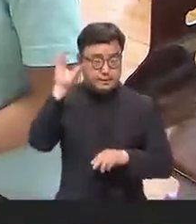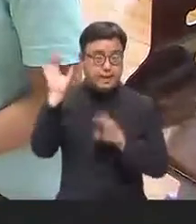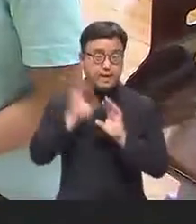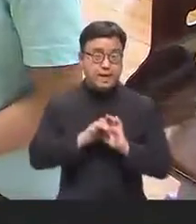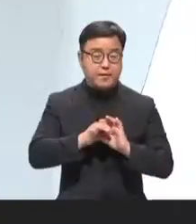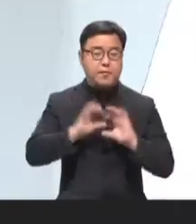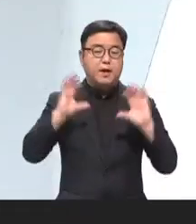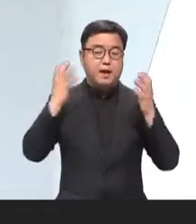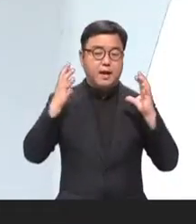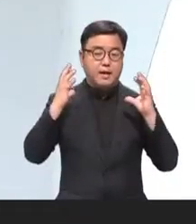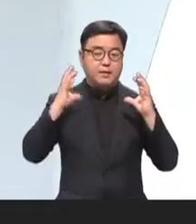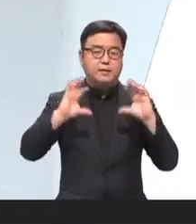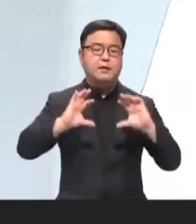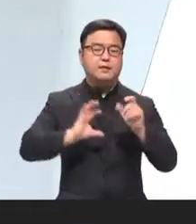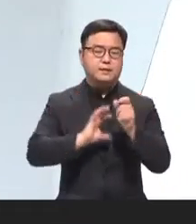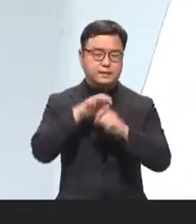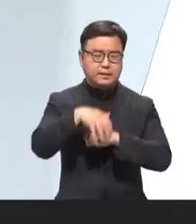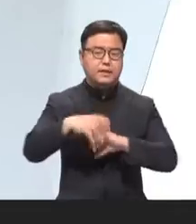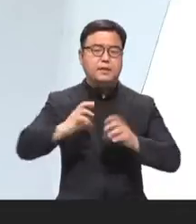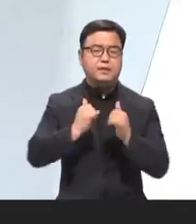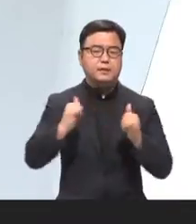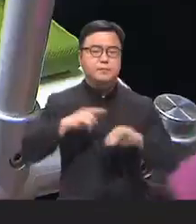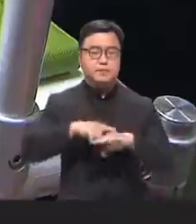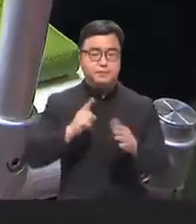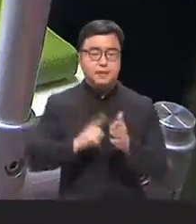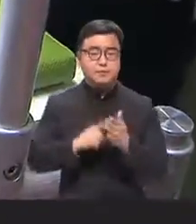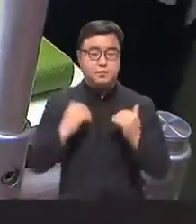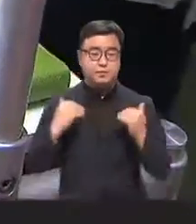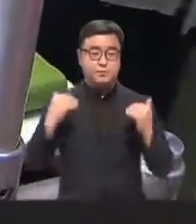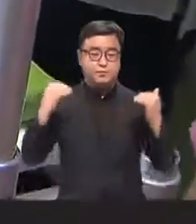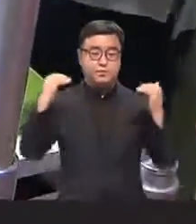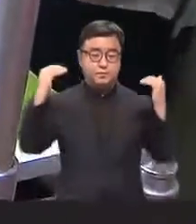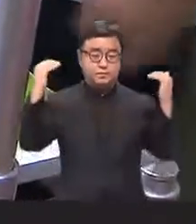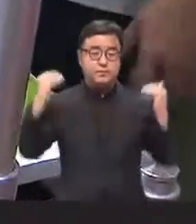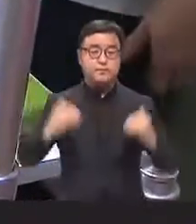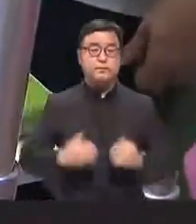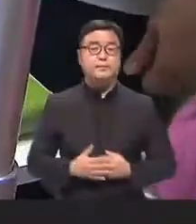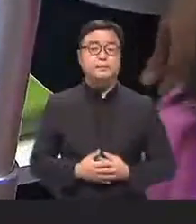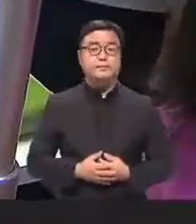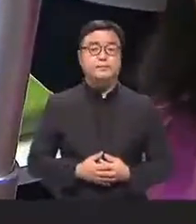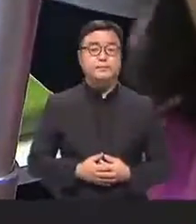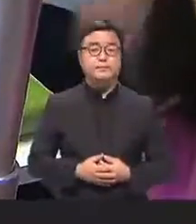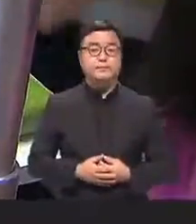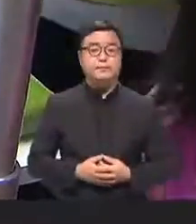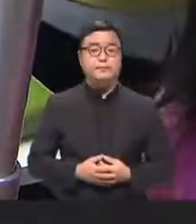시민의식도 어느새 성큼 자라났습니다. EBS 뉴스 이윤영입니다.